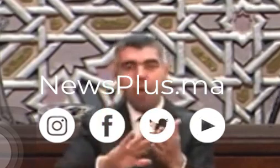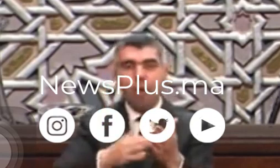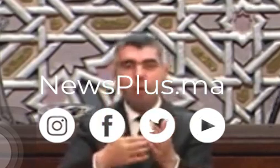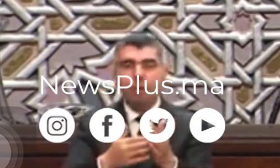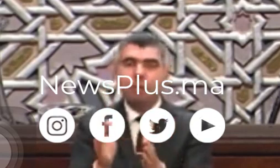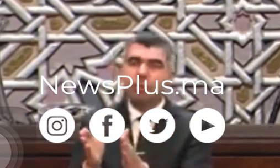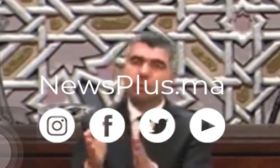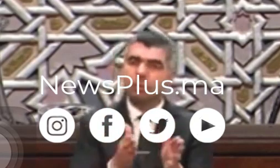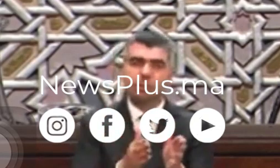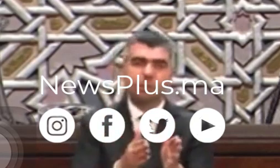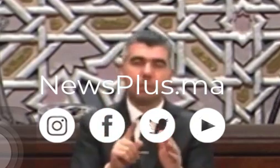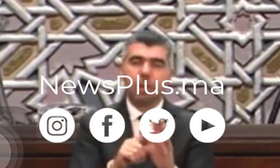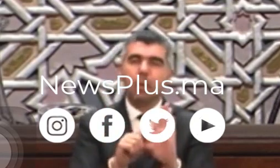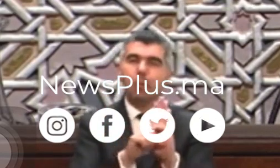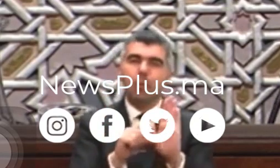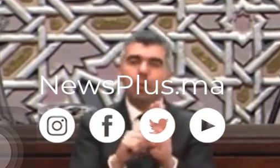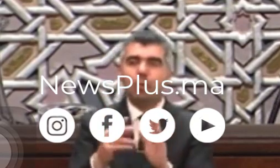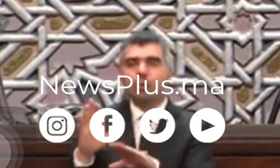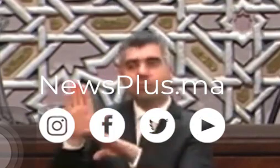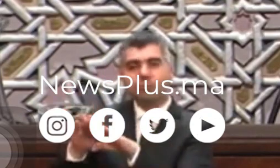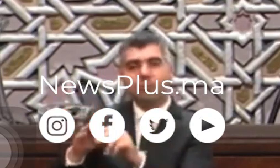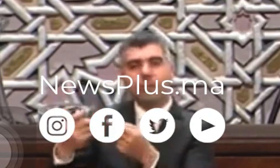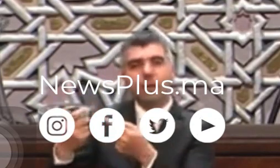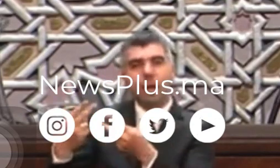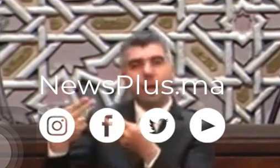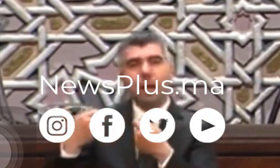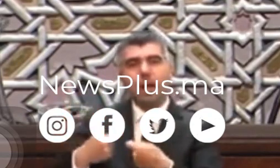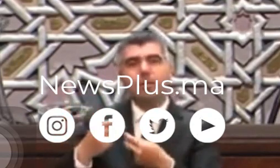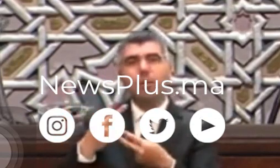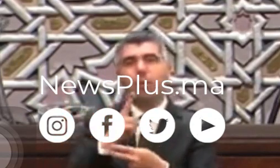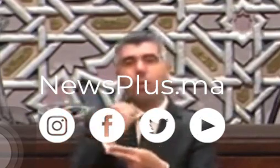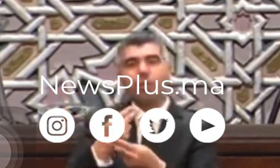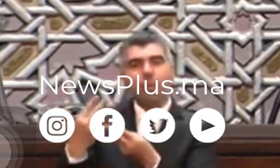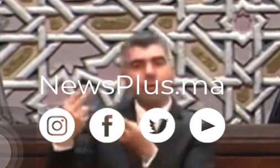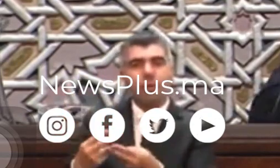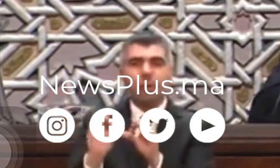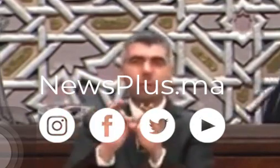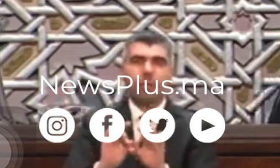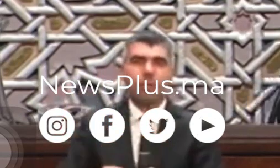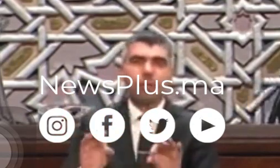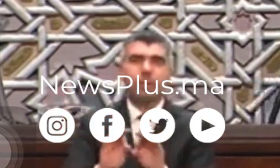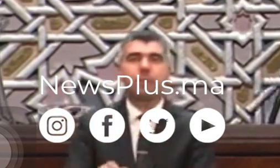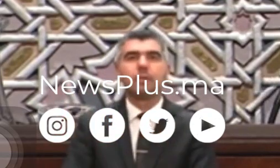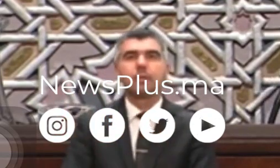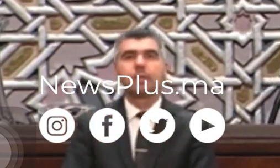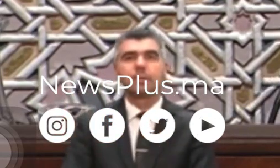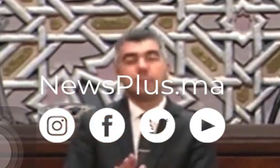لا تصلح موضوعا لاستدعاء السيد رئيس الحكومه للجواب عليها. لذلك لذلك